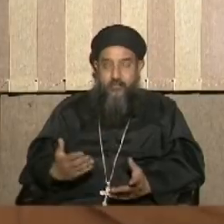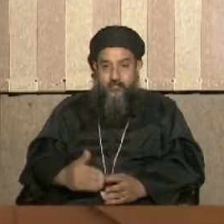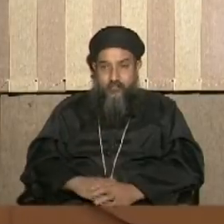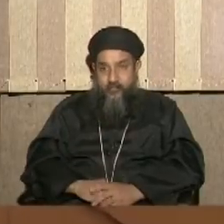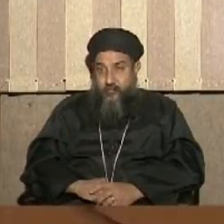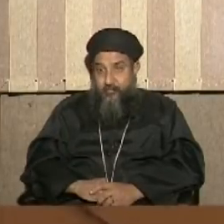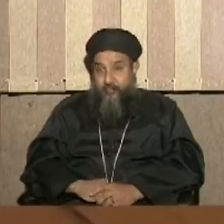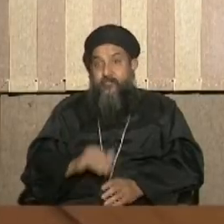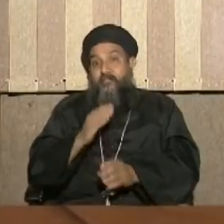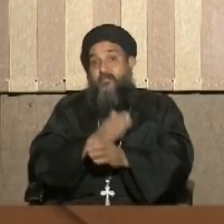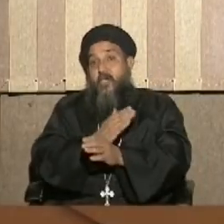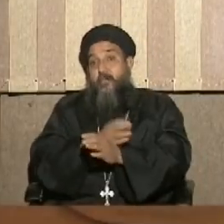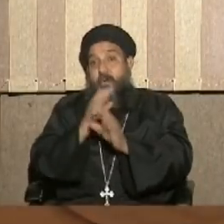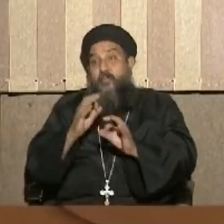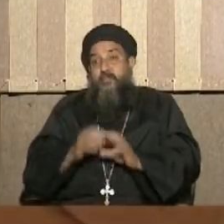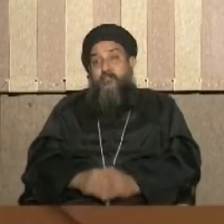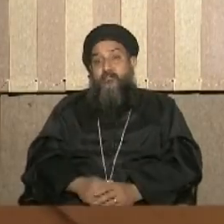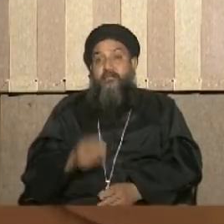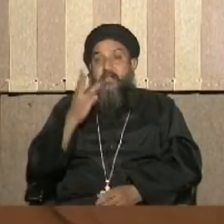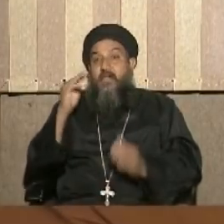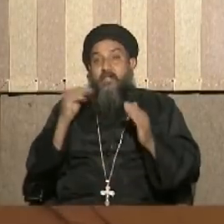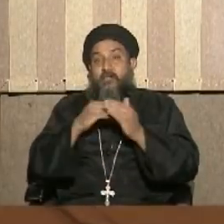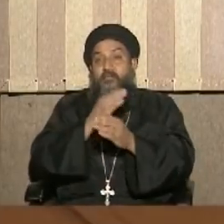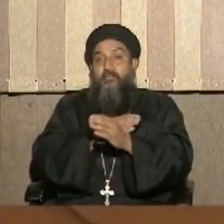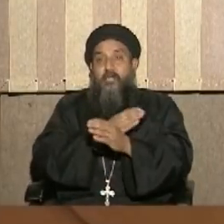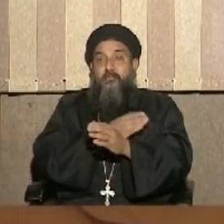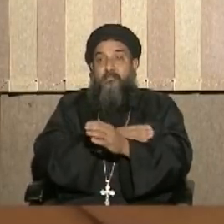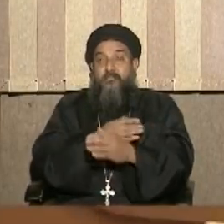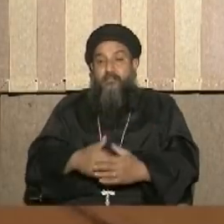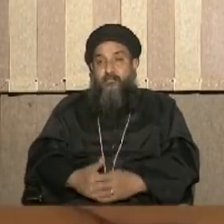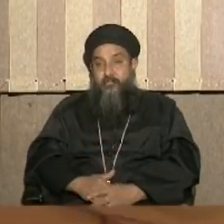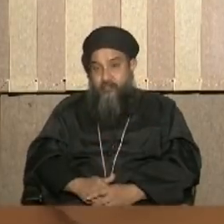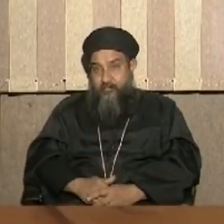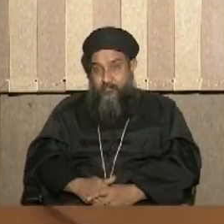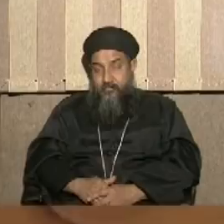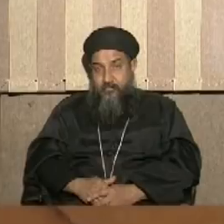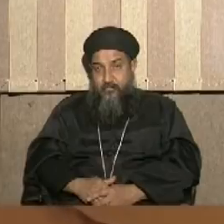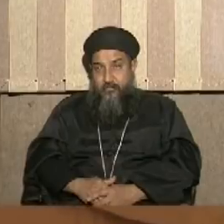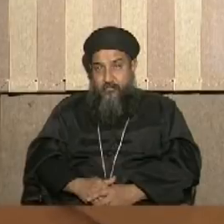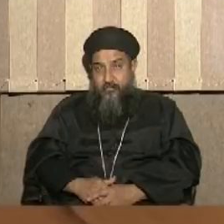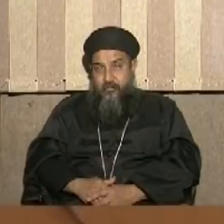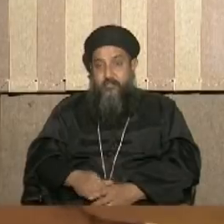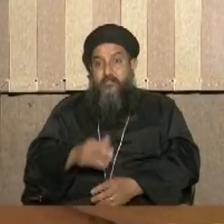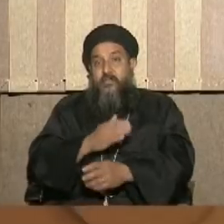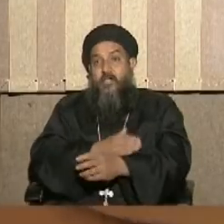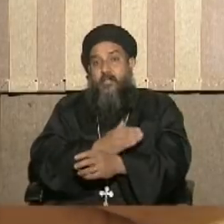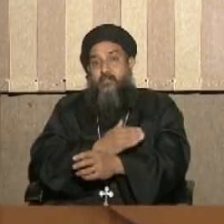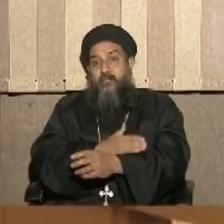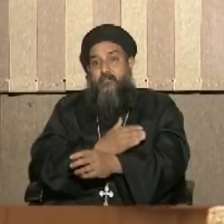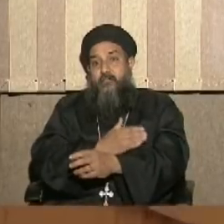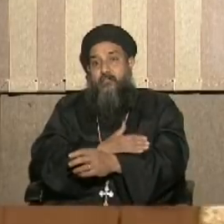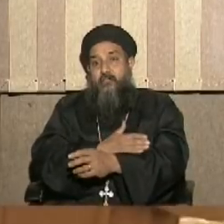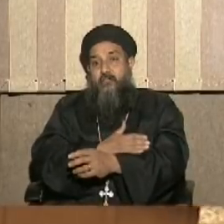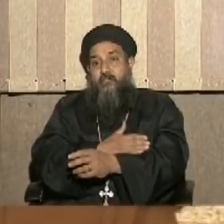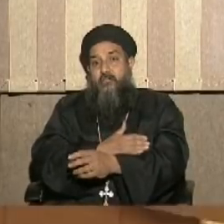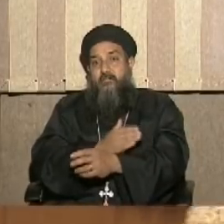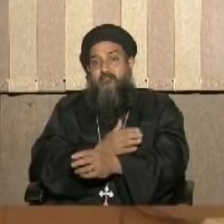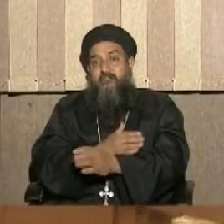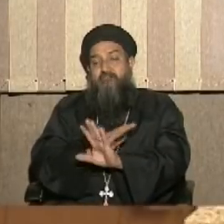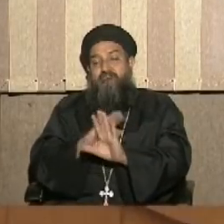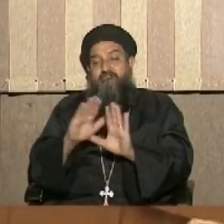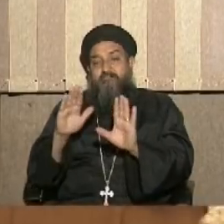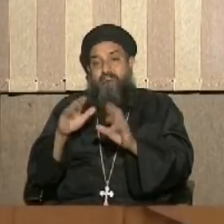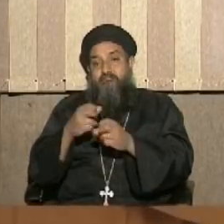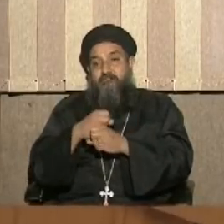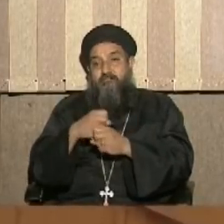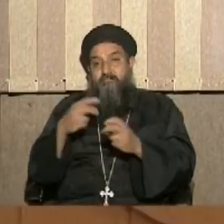يا ابني هو تعب قوي في الثلاث ايام اللي فاتوا دول. تعب جدا يا ابي. هو قصده